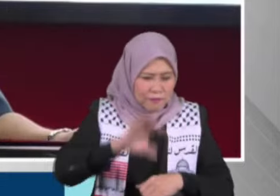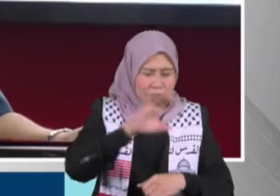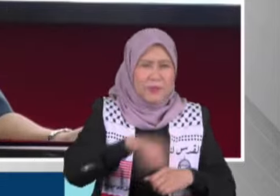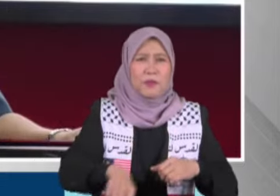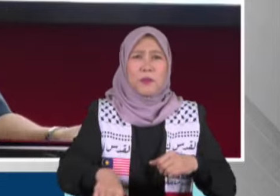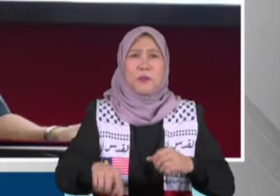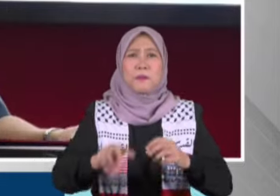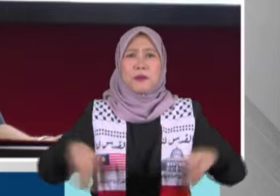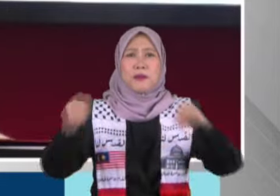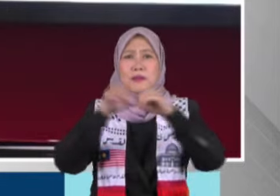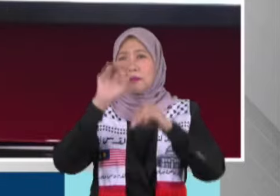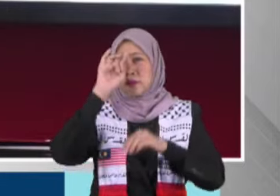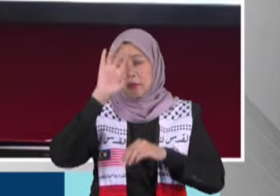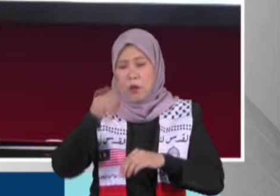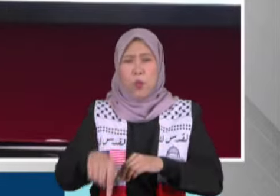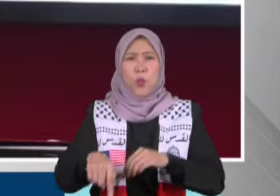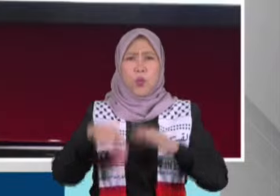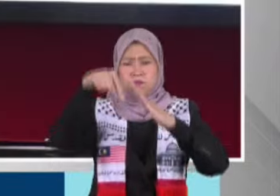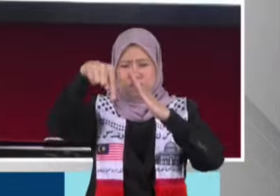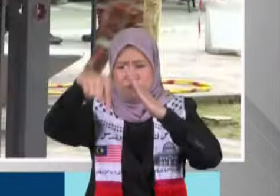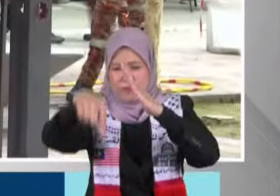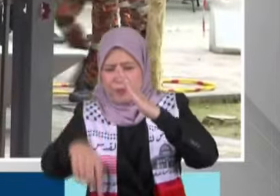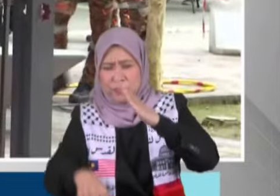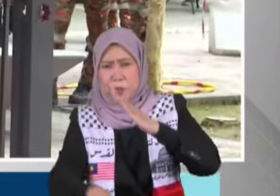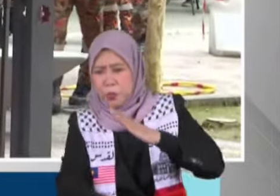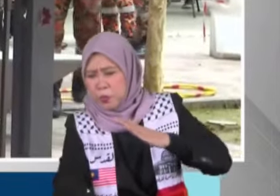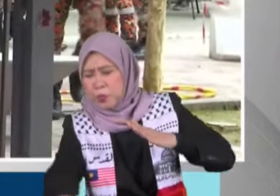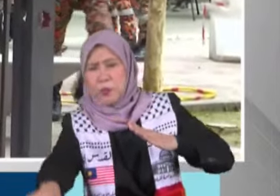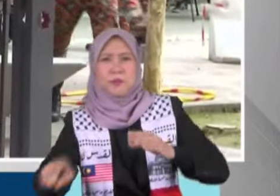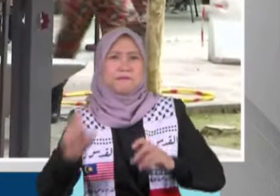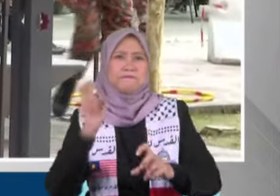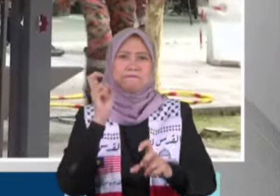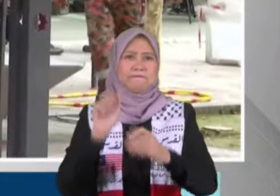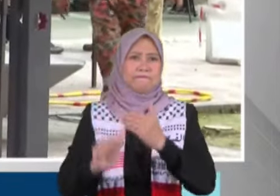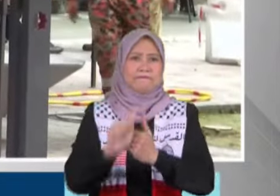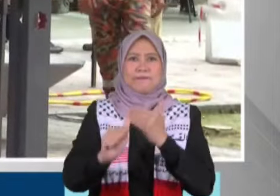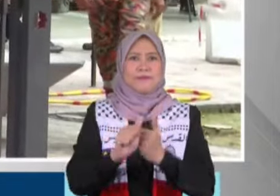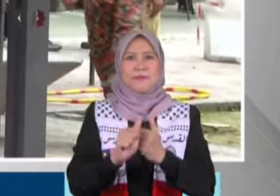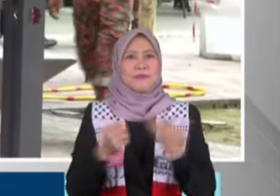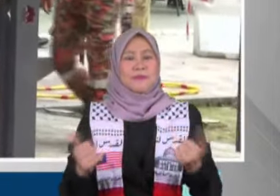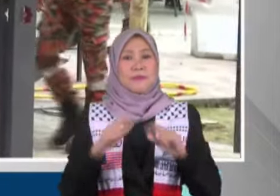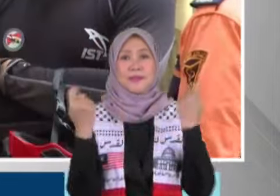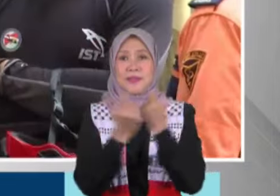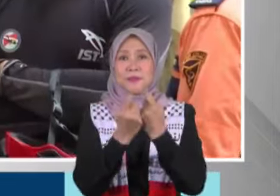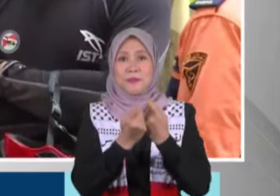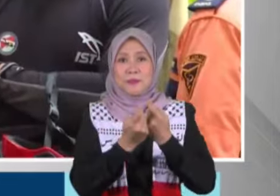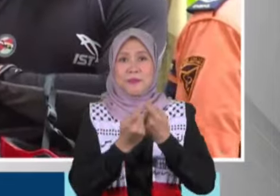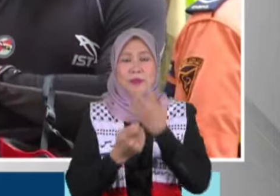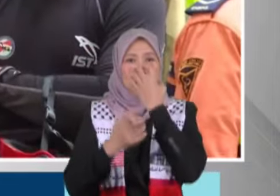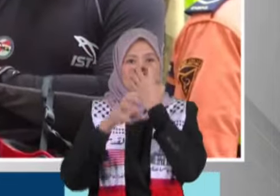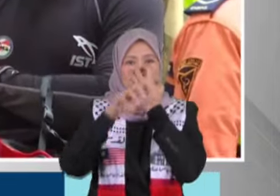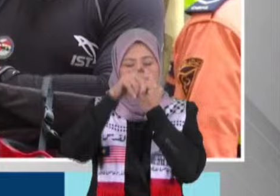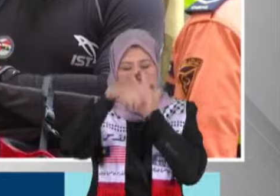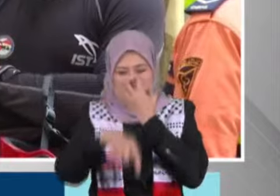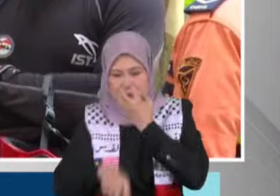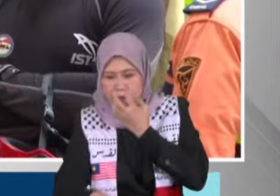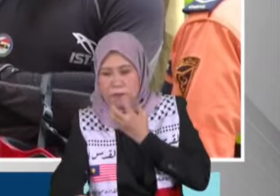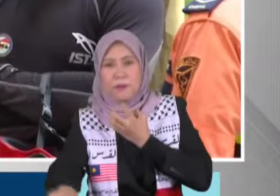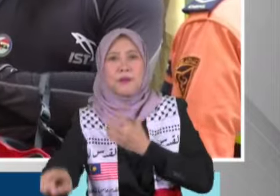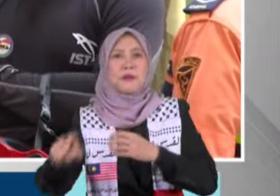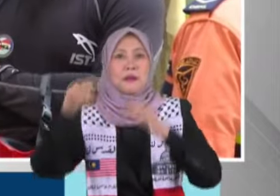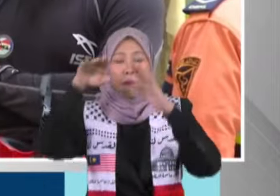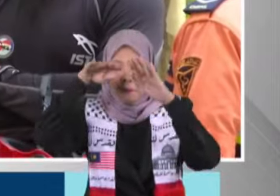terlampau berisiko. Ketua pengarahnya maklumkan ia berdasarkan maklum balas anggota penyelam scuba yang melakukan aktiviti selam pada pukul 4